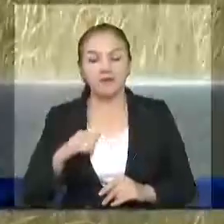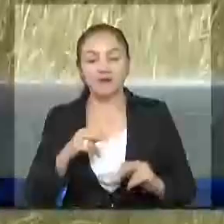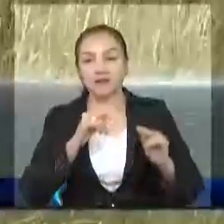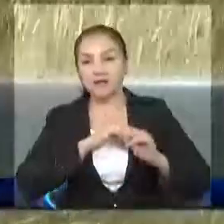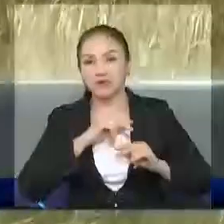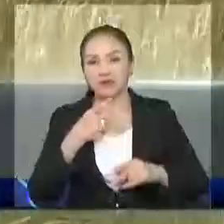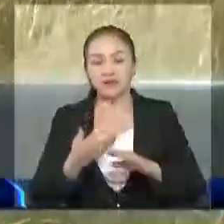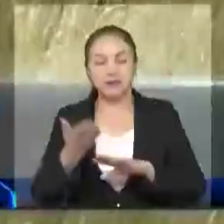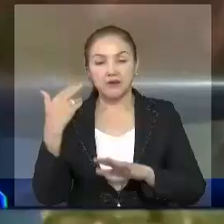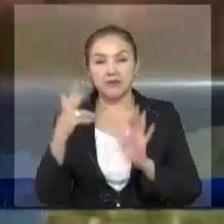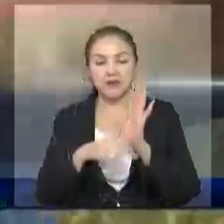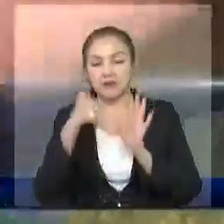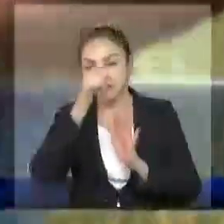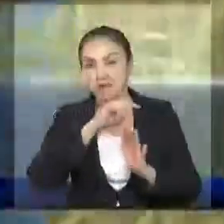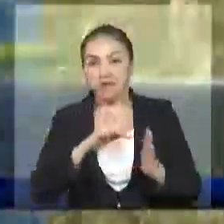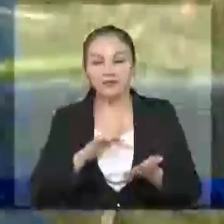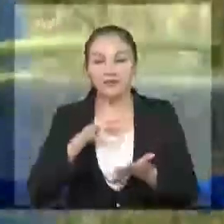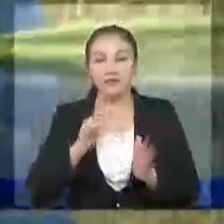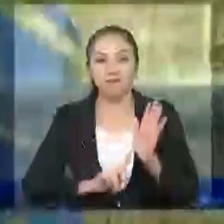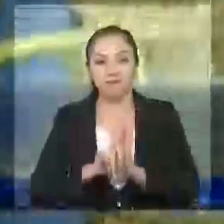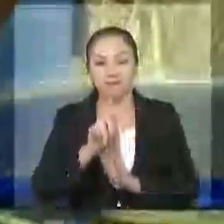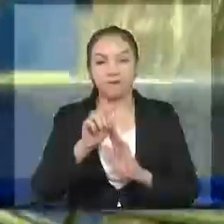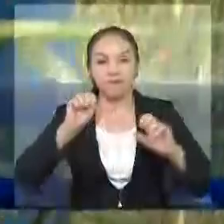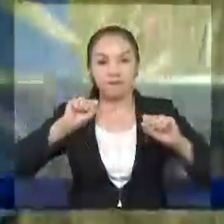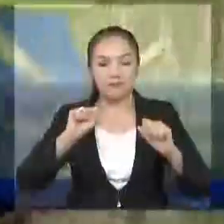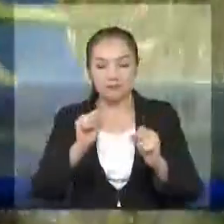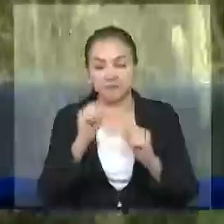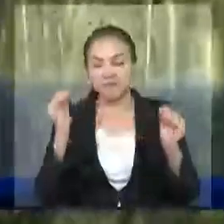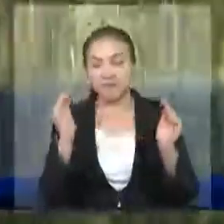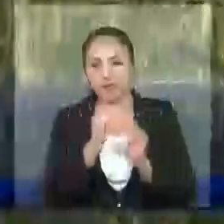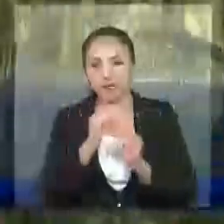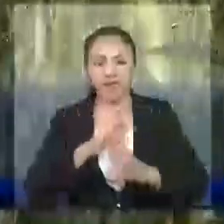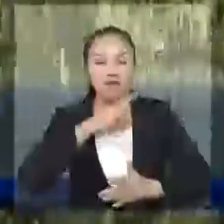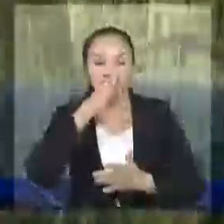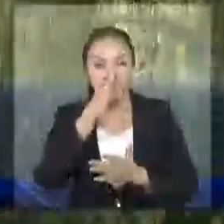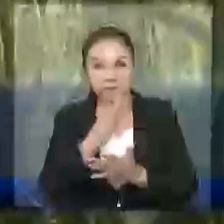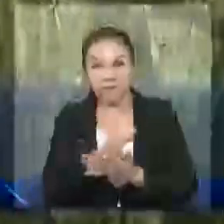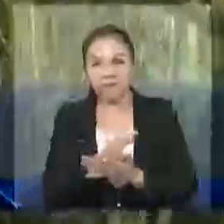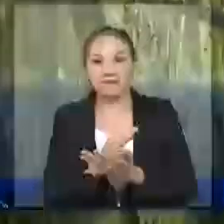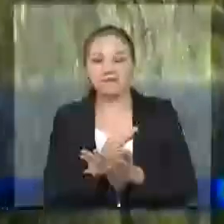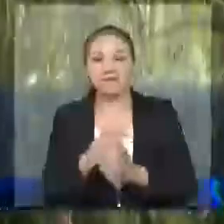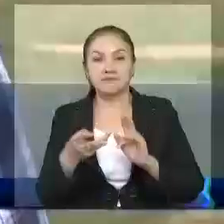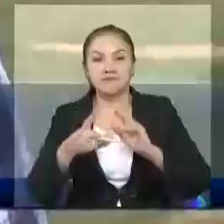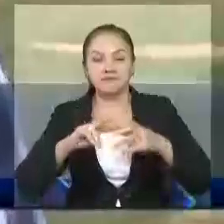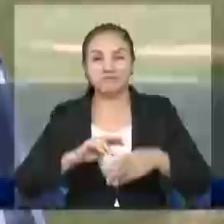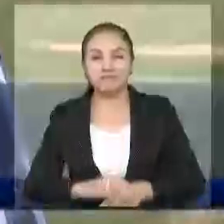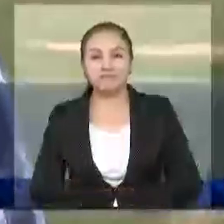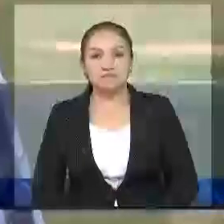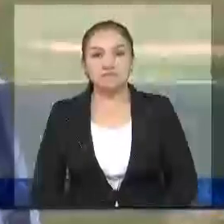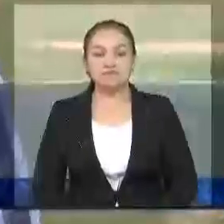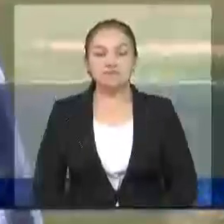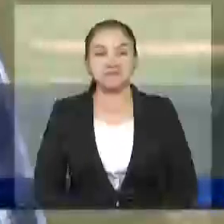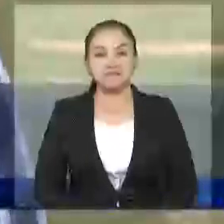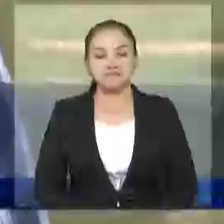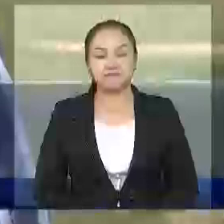өткен ғасырдың 80-ші жылдарының ортасында бастап, қысқа мерзімде ең ірі жауапкершілігі шектеулі серіктестікке айналды.